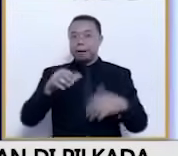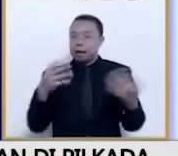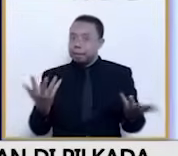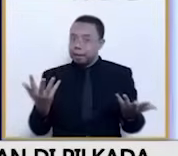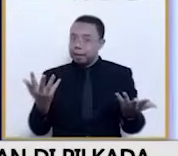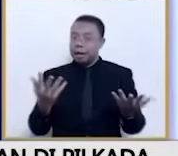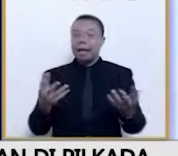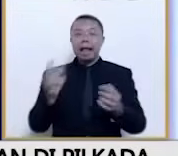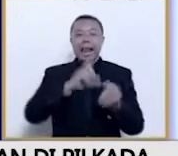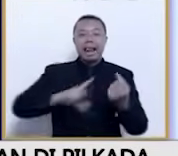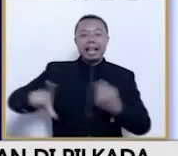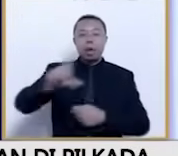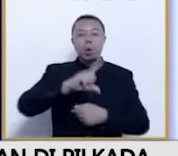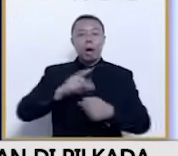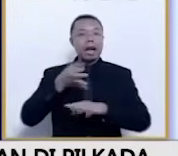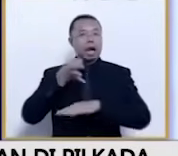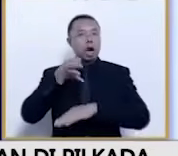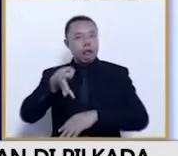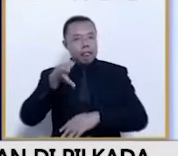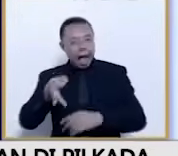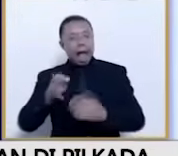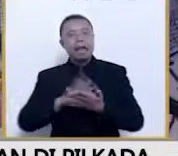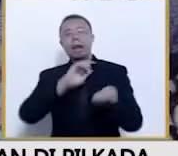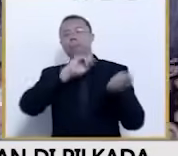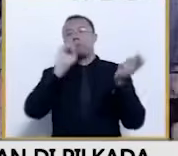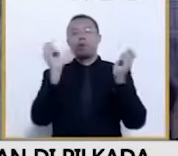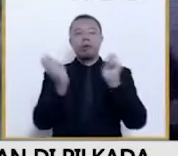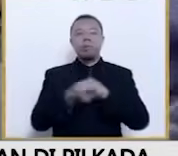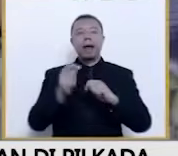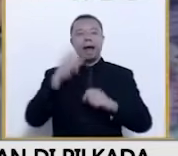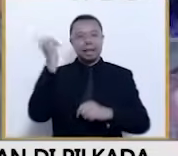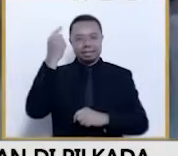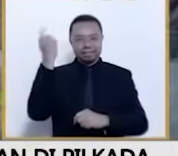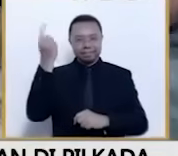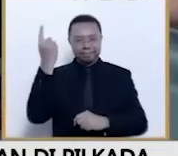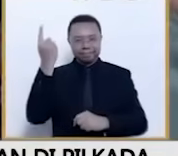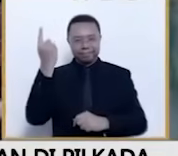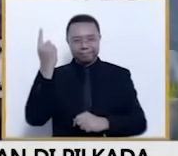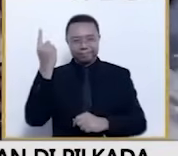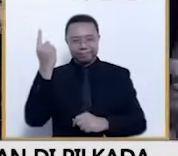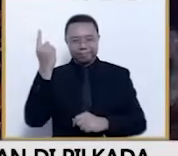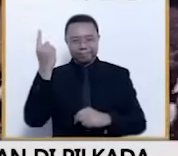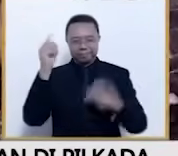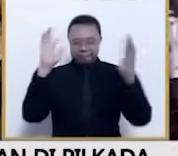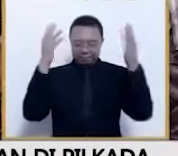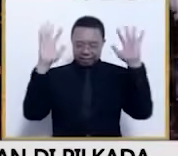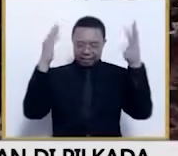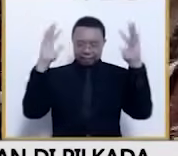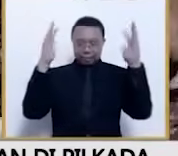ini, lingkungan perkotaan dan perubahan iklim.